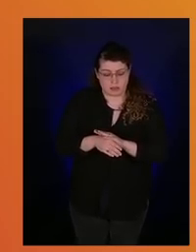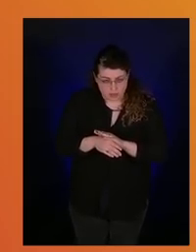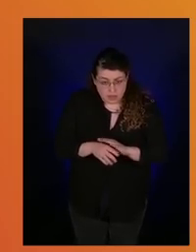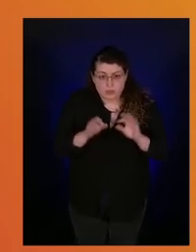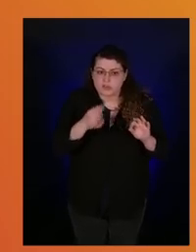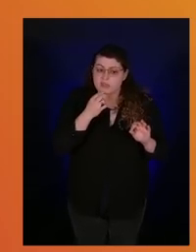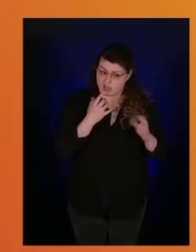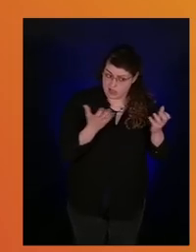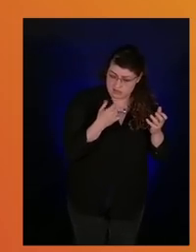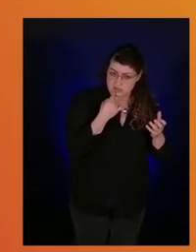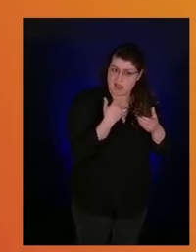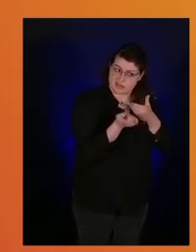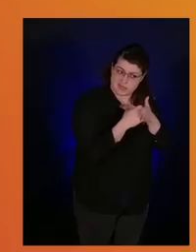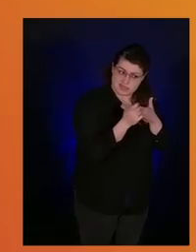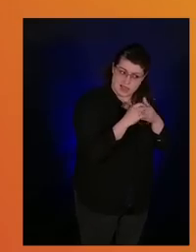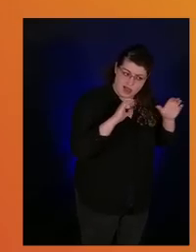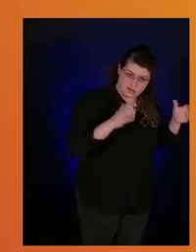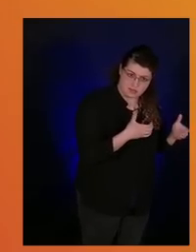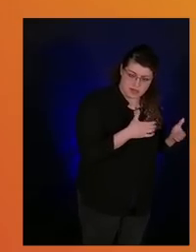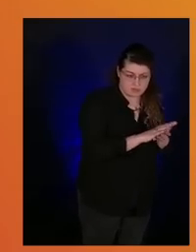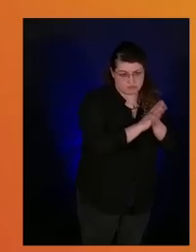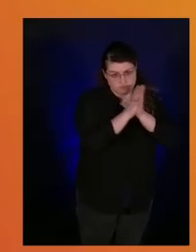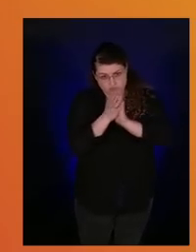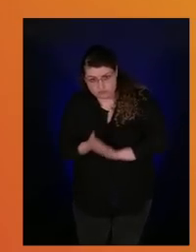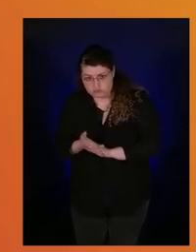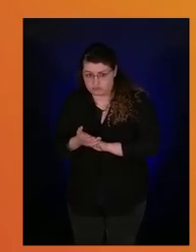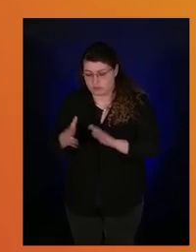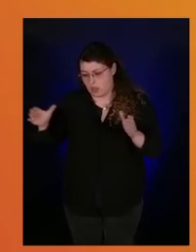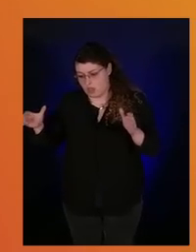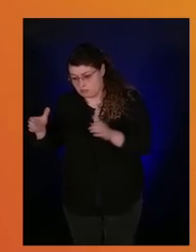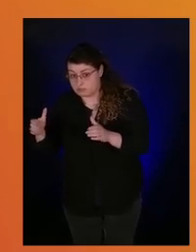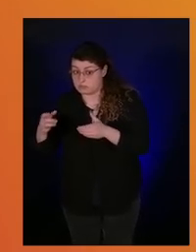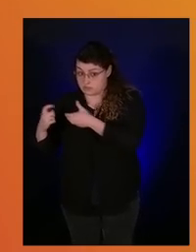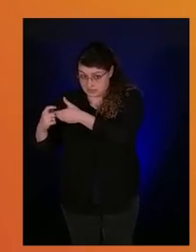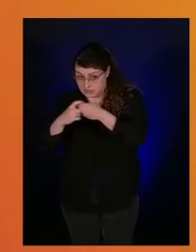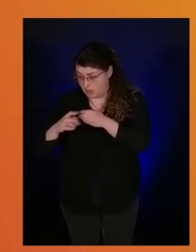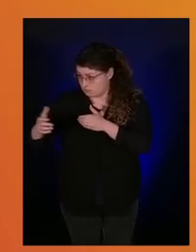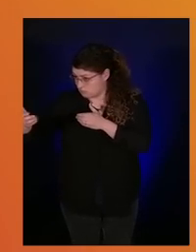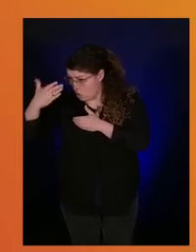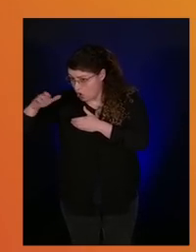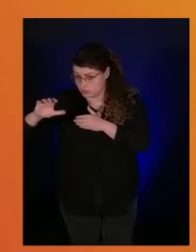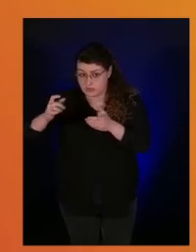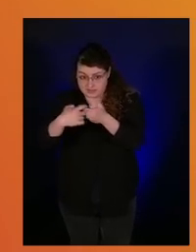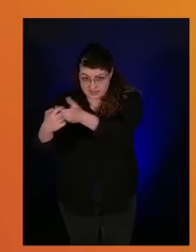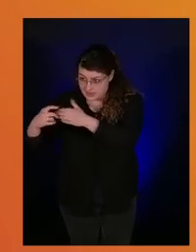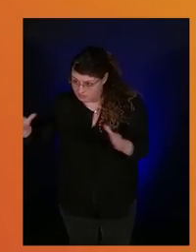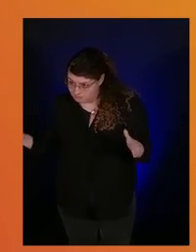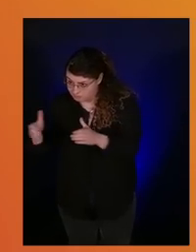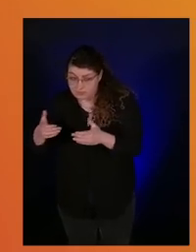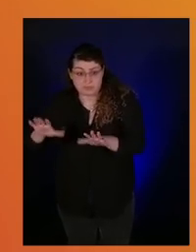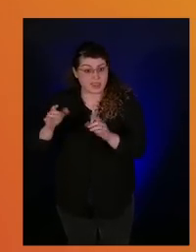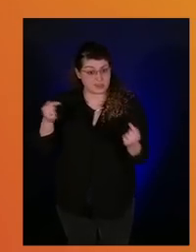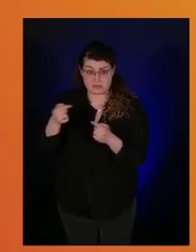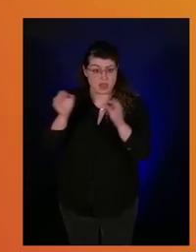de passer du syndicalisme rassemblé au rassemblement du syndicalisme avec d'autres, toujours sans débat,